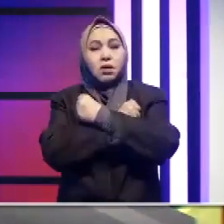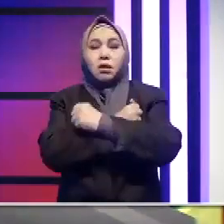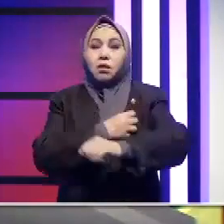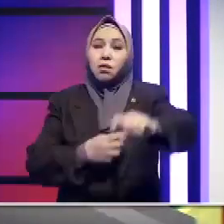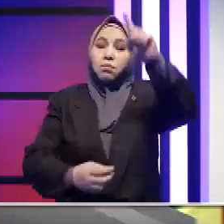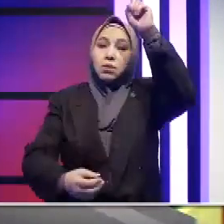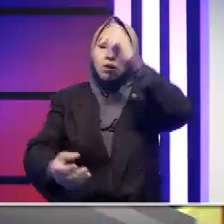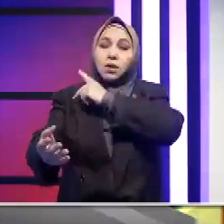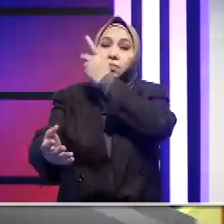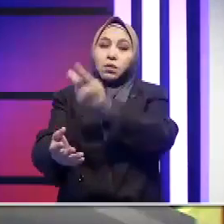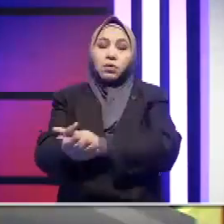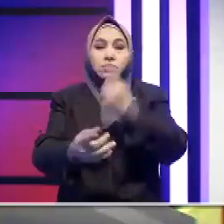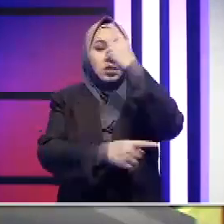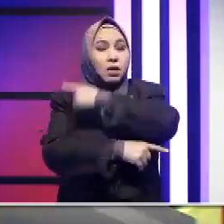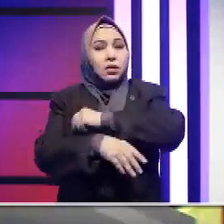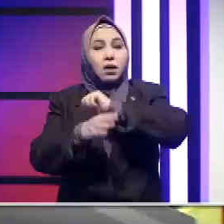yaumiddin